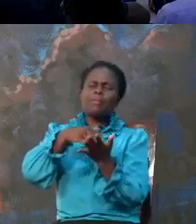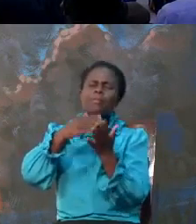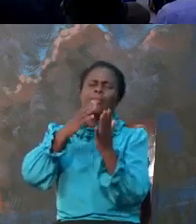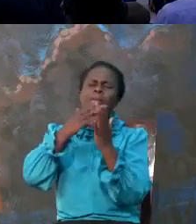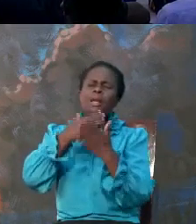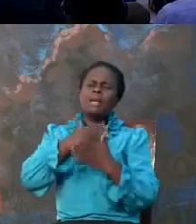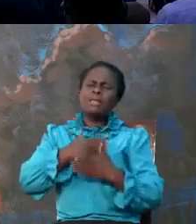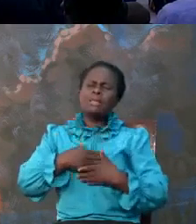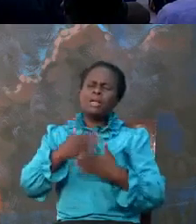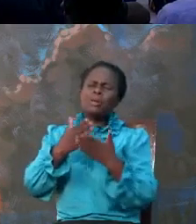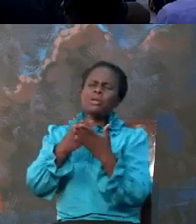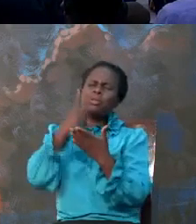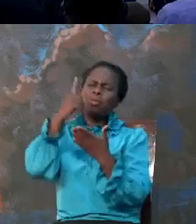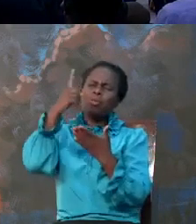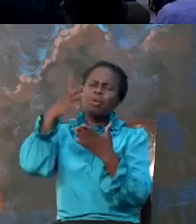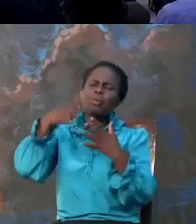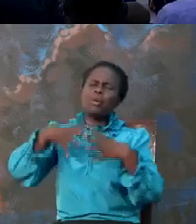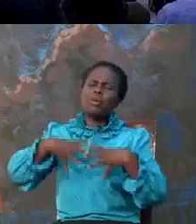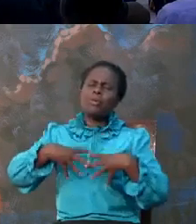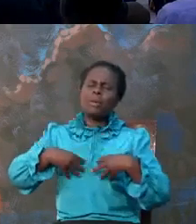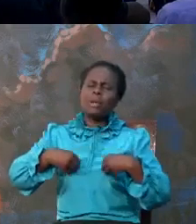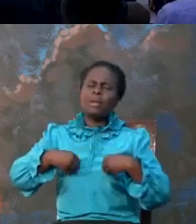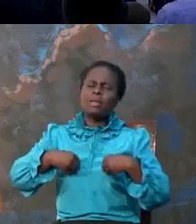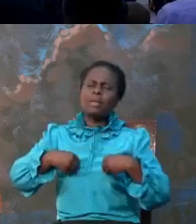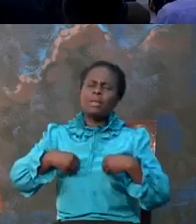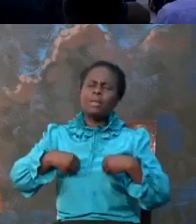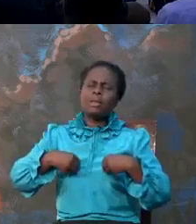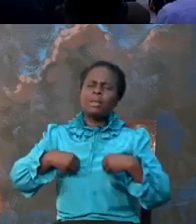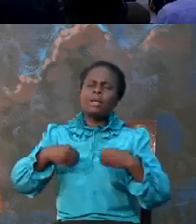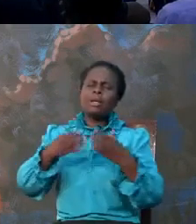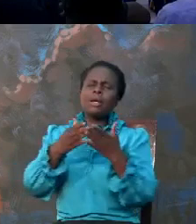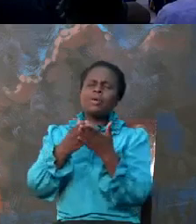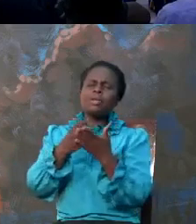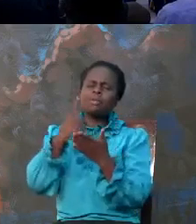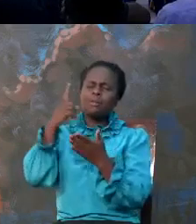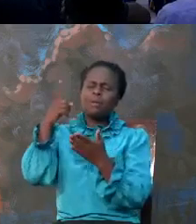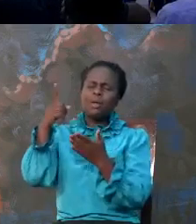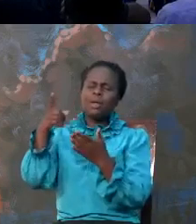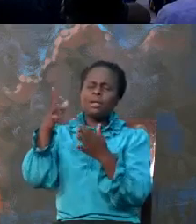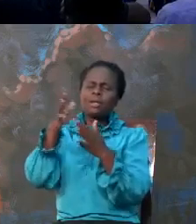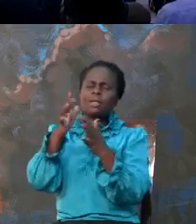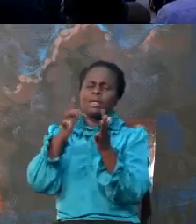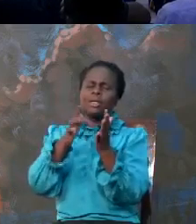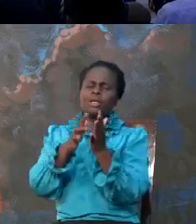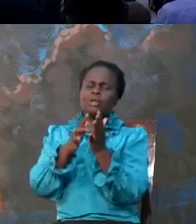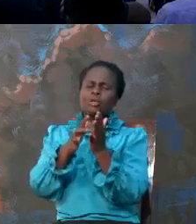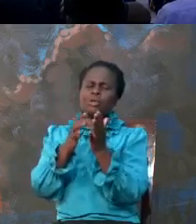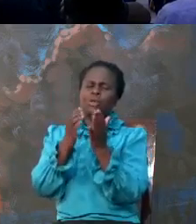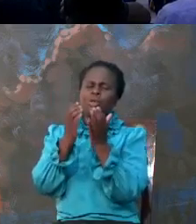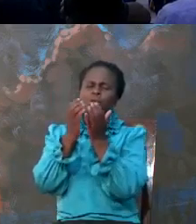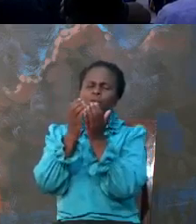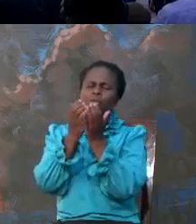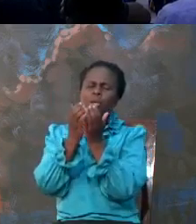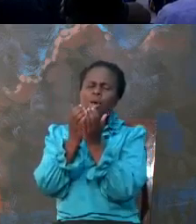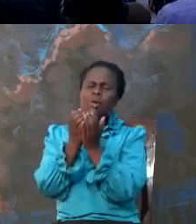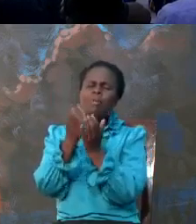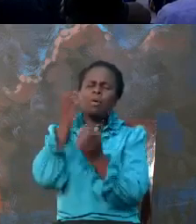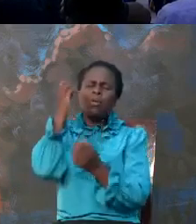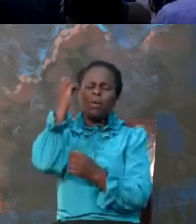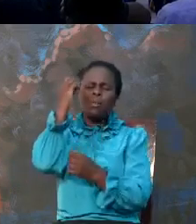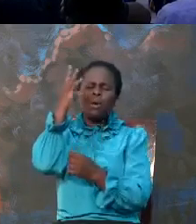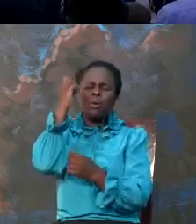Asante kwa sababu mekubali. Na kwa sababu hiyo hiyo Yesu, tunaomba kwa ajili ya